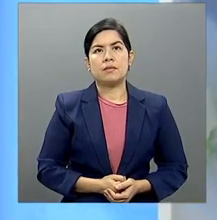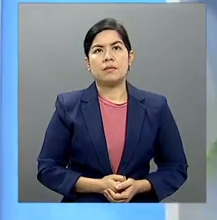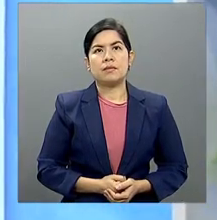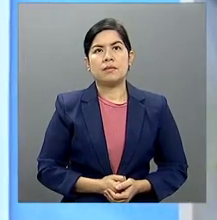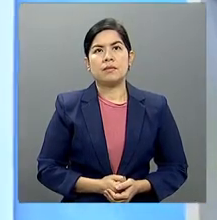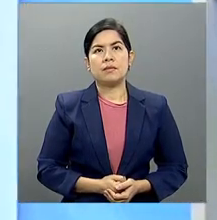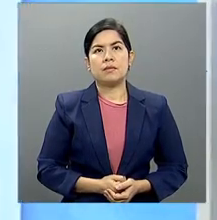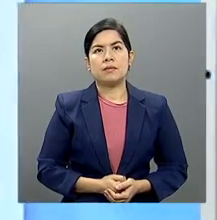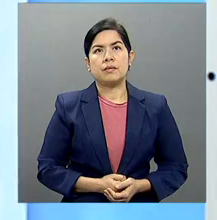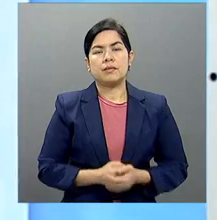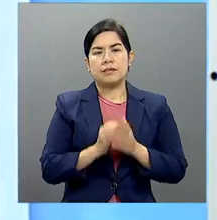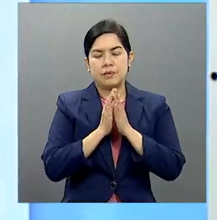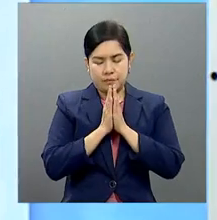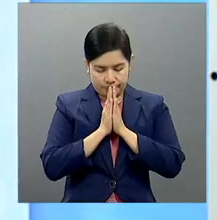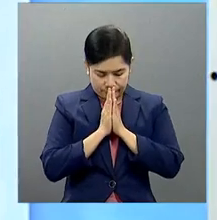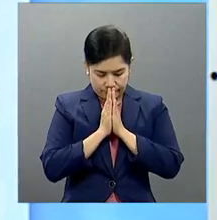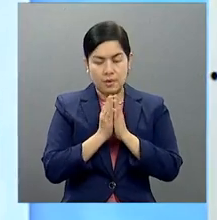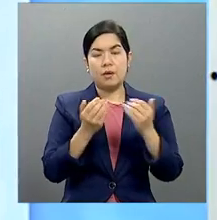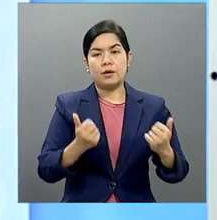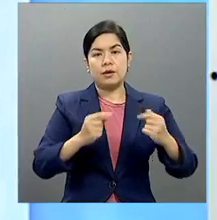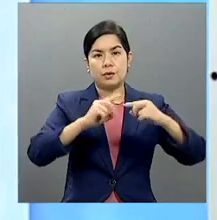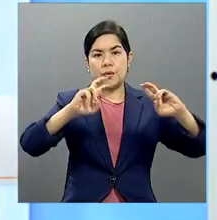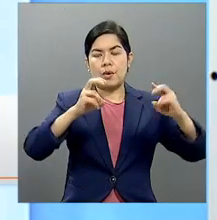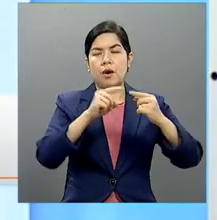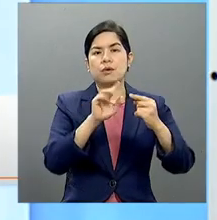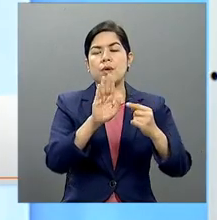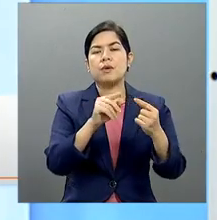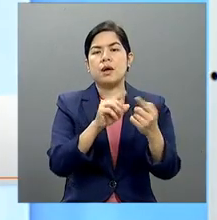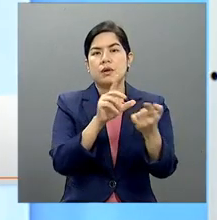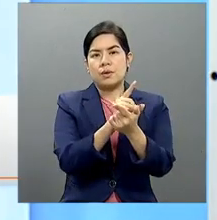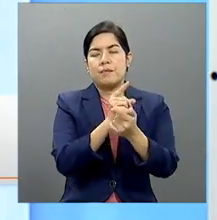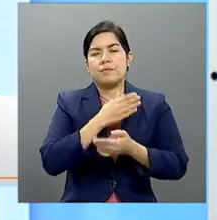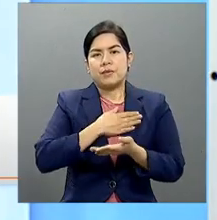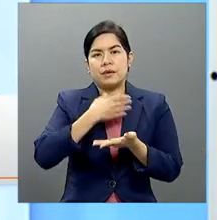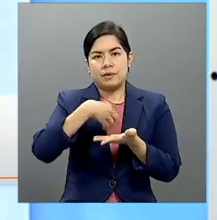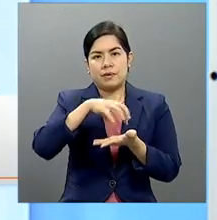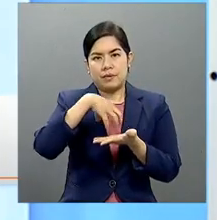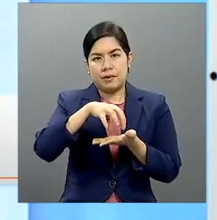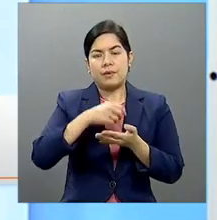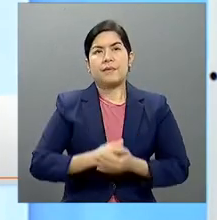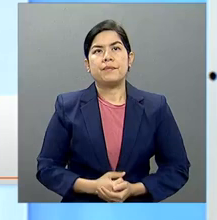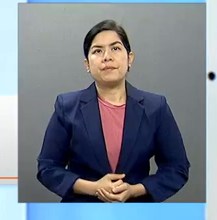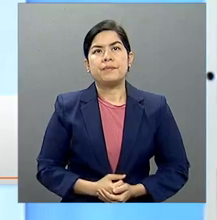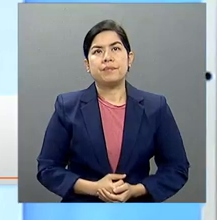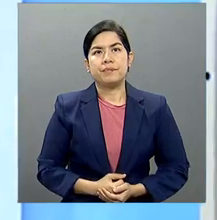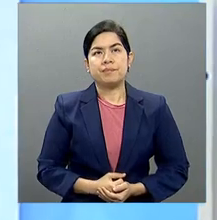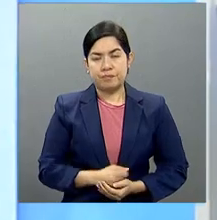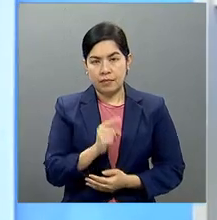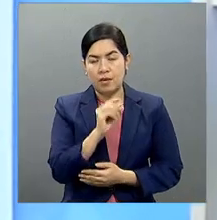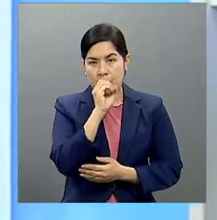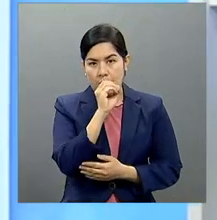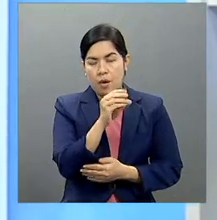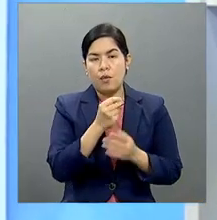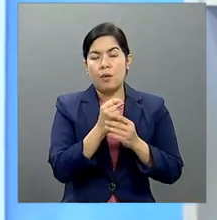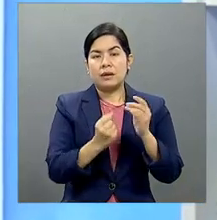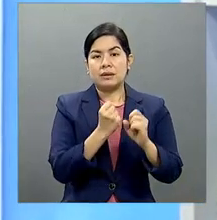สวัสดีค่ะคุณผู้ชมคะประเด็นสังคมเช้านี้อยู่กับยุ้ยชมัยพรเห็นประเสริฐนะคะแล้วก็อย่างที่พี่ท็อปได้บอกไปค่ะว่าในปีนี้เนี่ยนะคะ